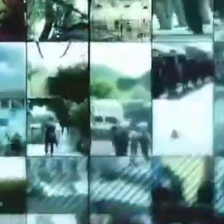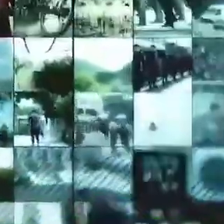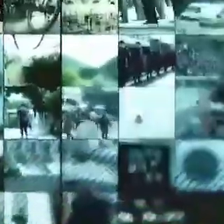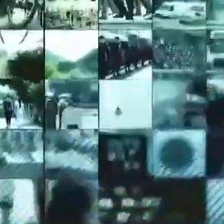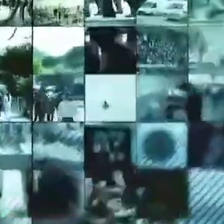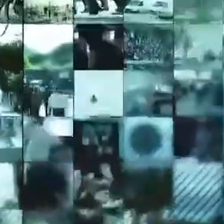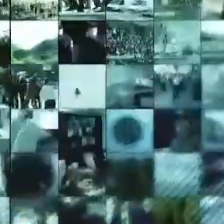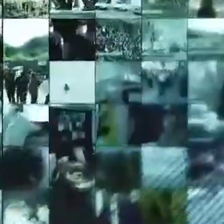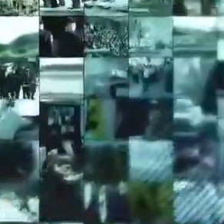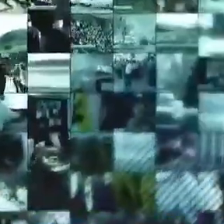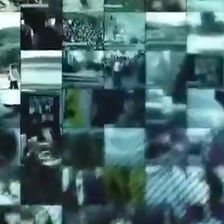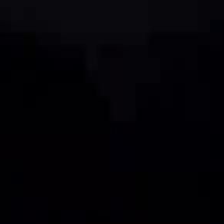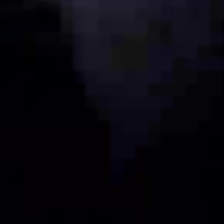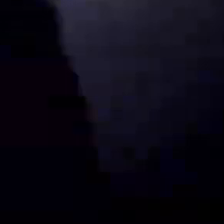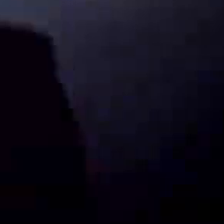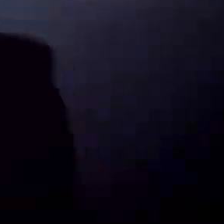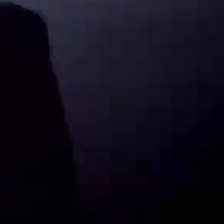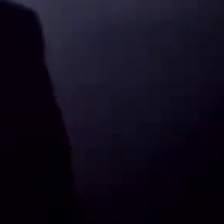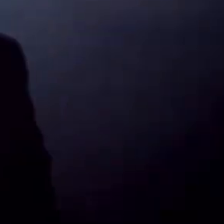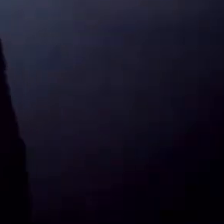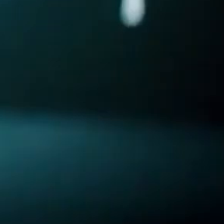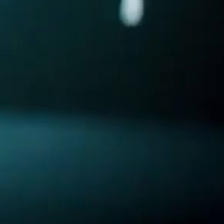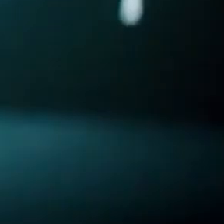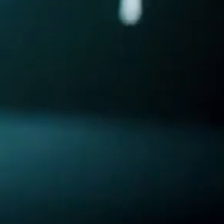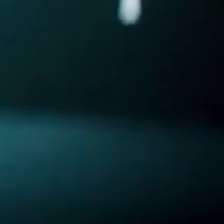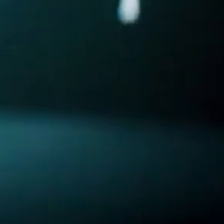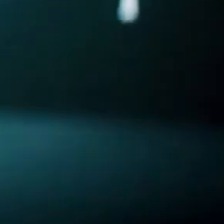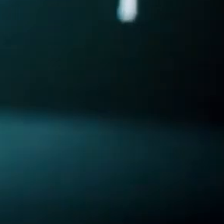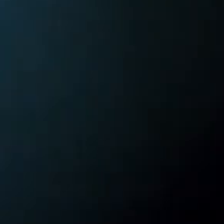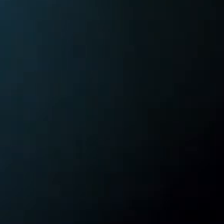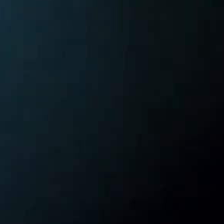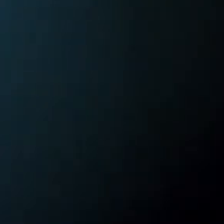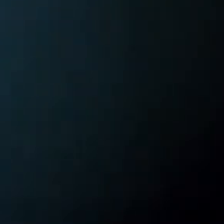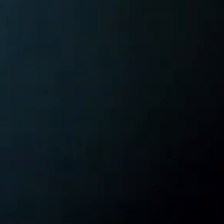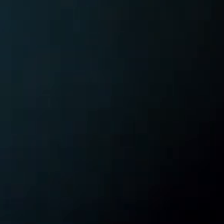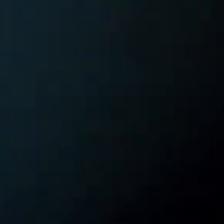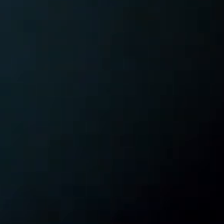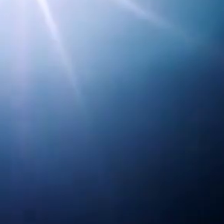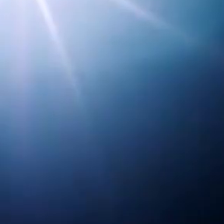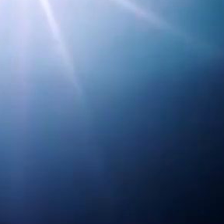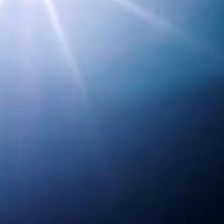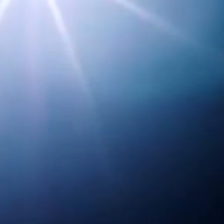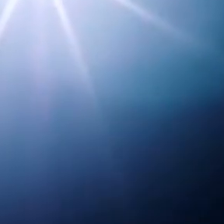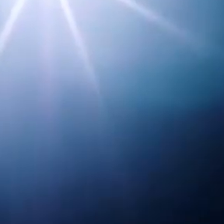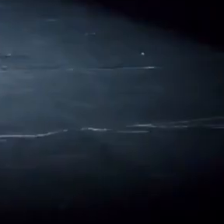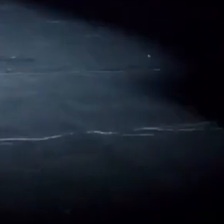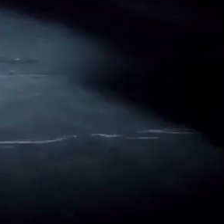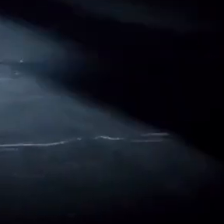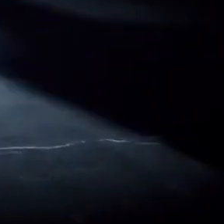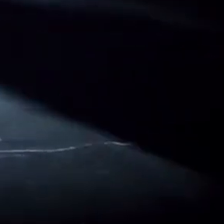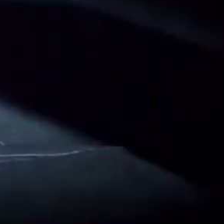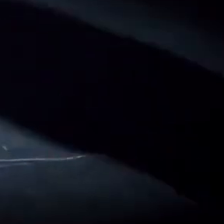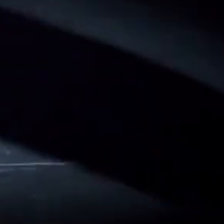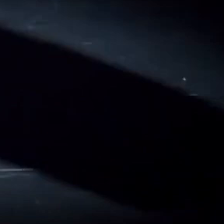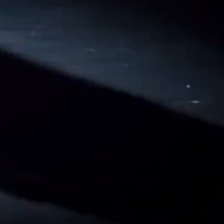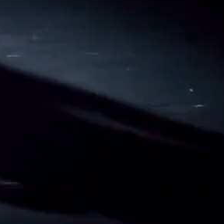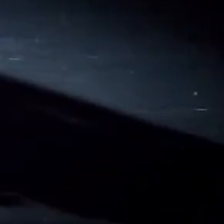opt are sute de mii de urmăritori pe rețelele sociale